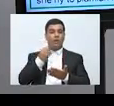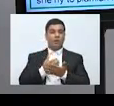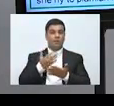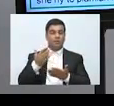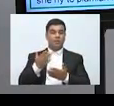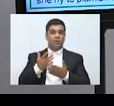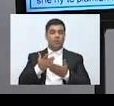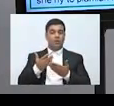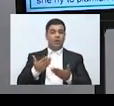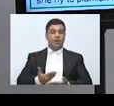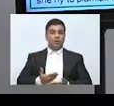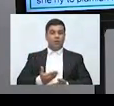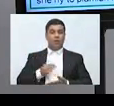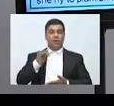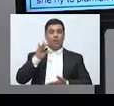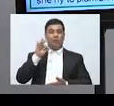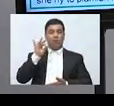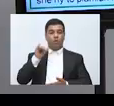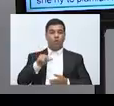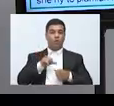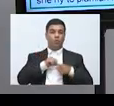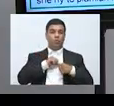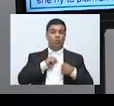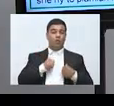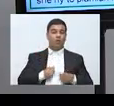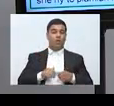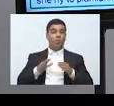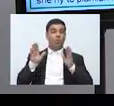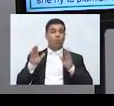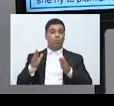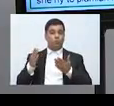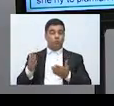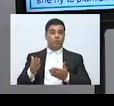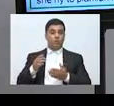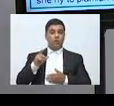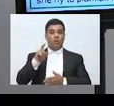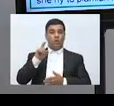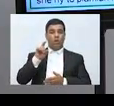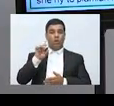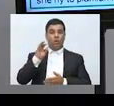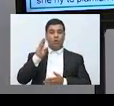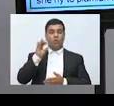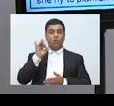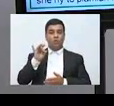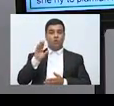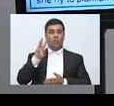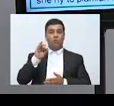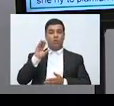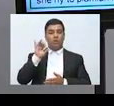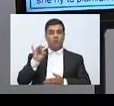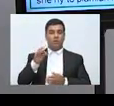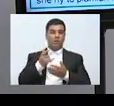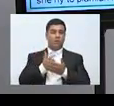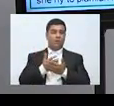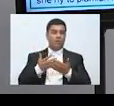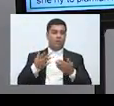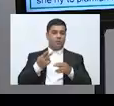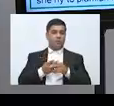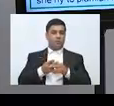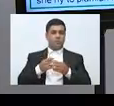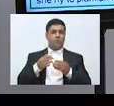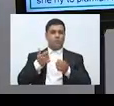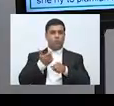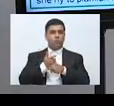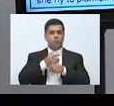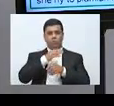Xayol ifori, Yurakdagi qush, Xoksor maysa, O'tli ruh kabi 10 dan ortiq